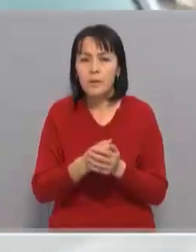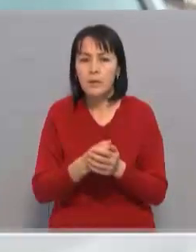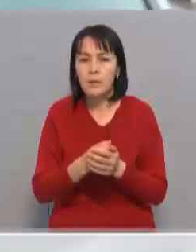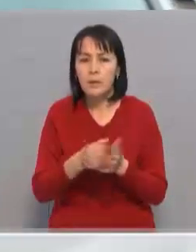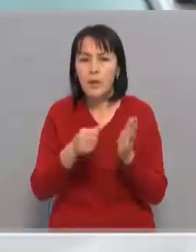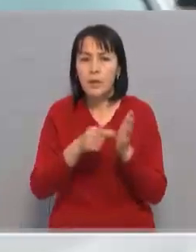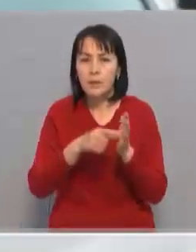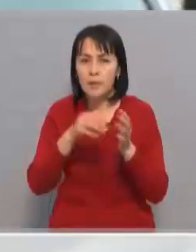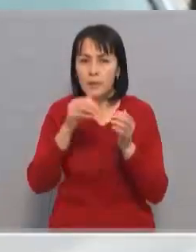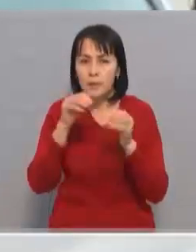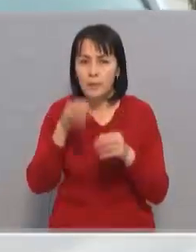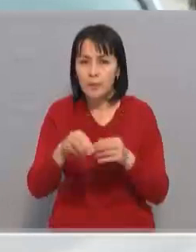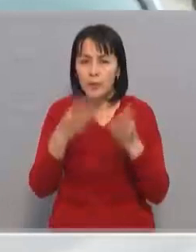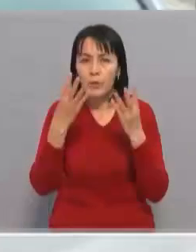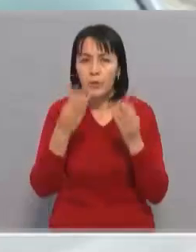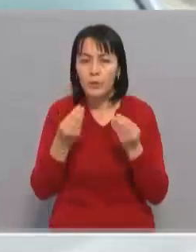6-7 мың істеп